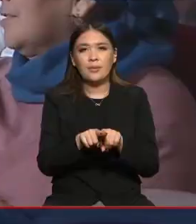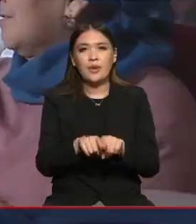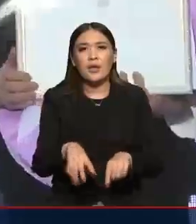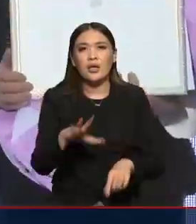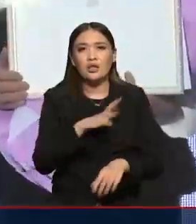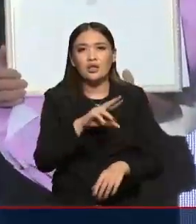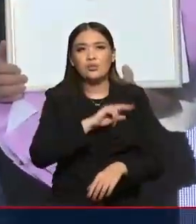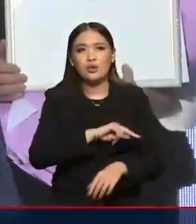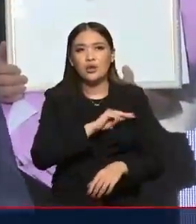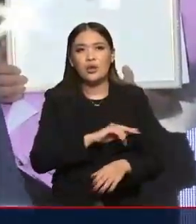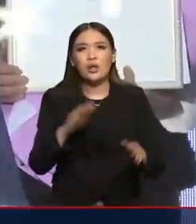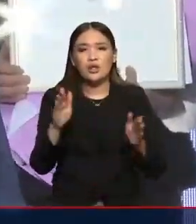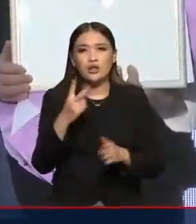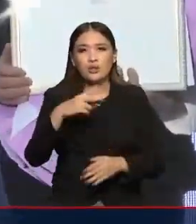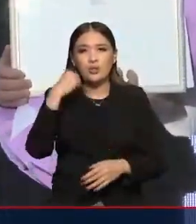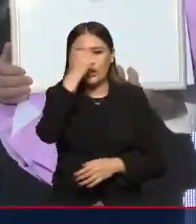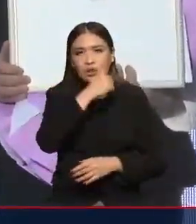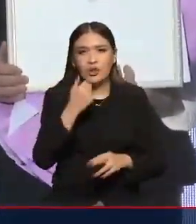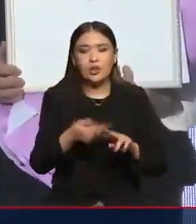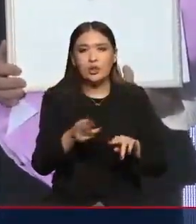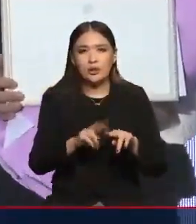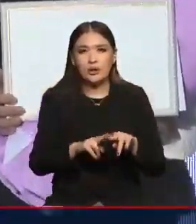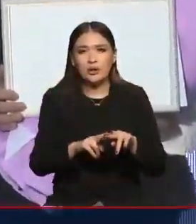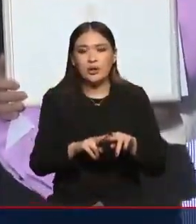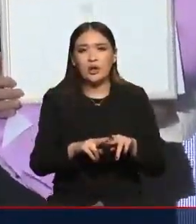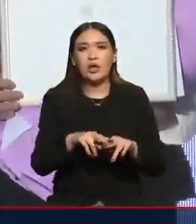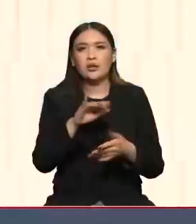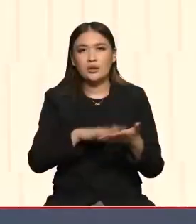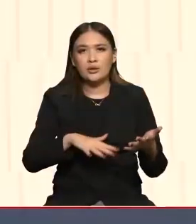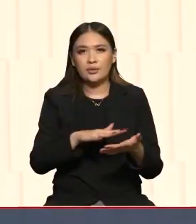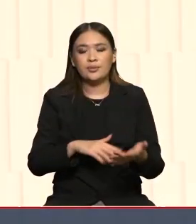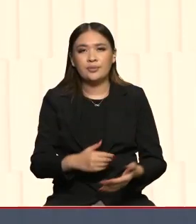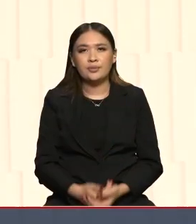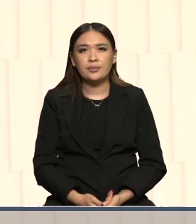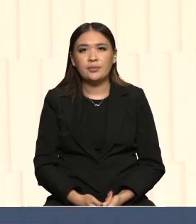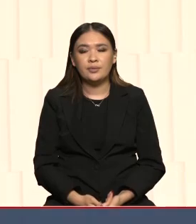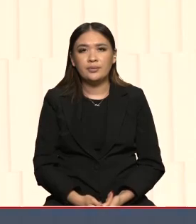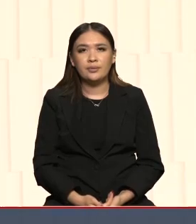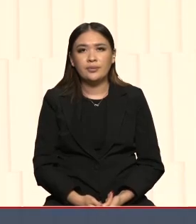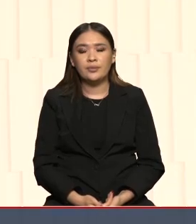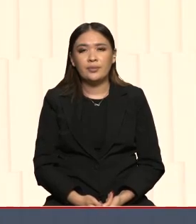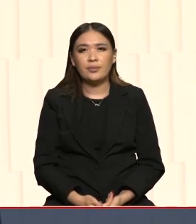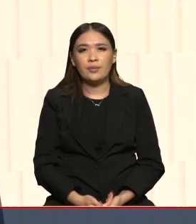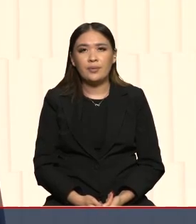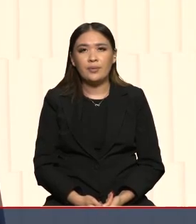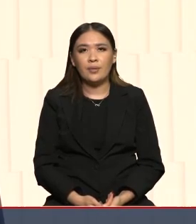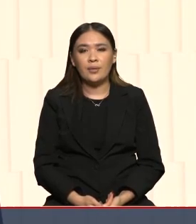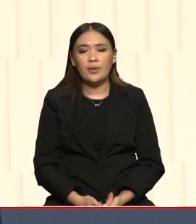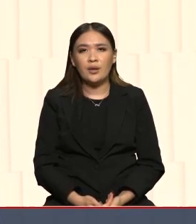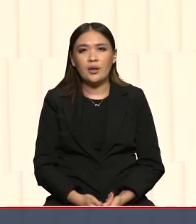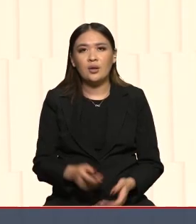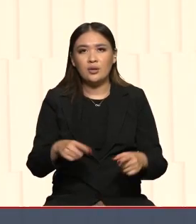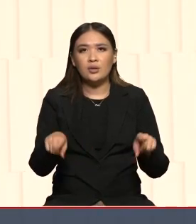істеп жүргеніне 20 жылдан асты. Балалары да өзінің ісін жалғап келеді. Ұлдарымда ура